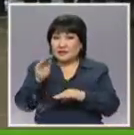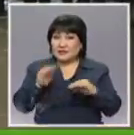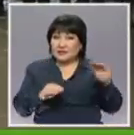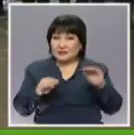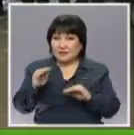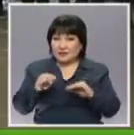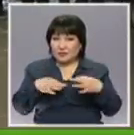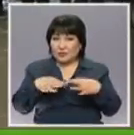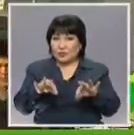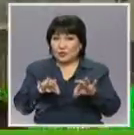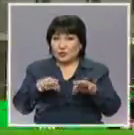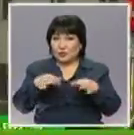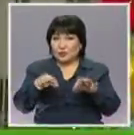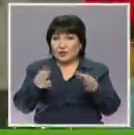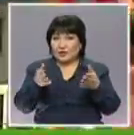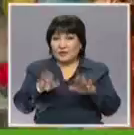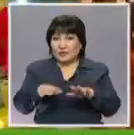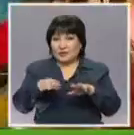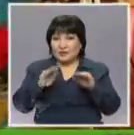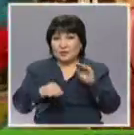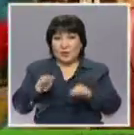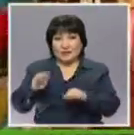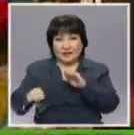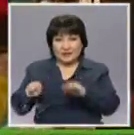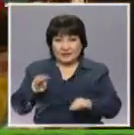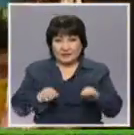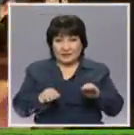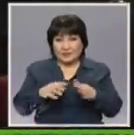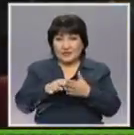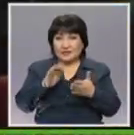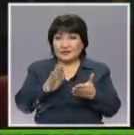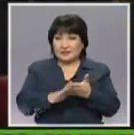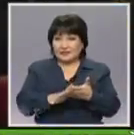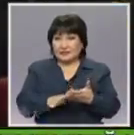тұрақтар да белгіленген. Айжан Шамшидин, Ялкунжан Әшімжанов, Алматы телеарнасы.